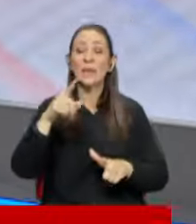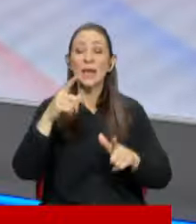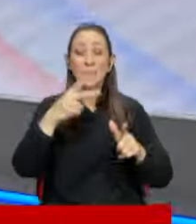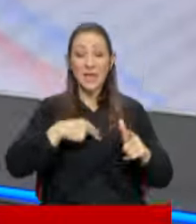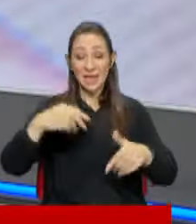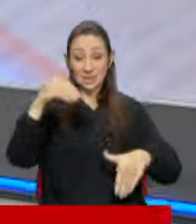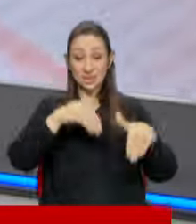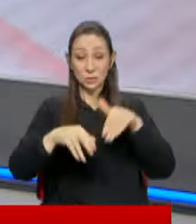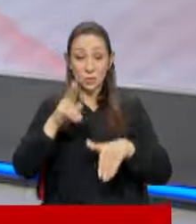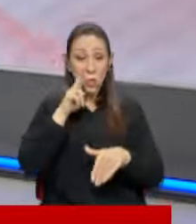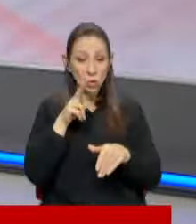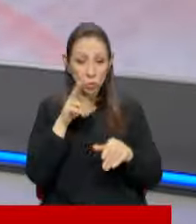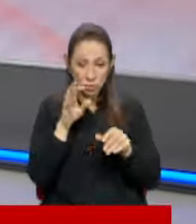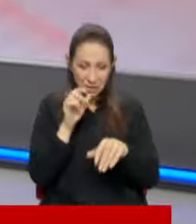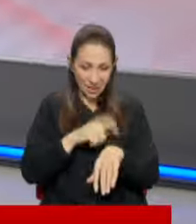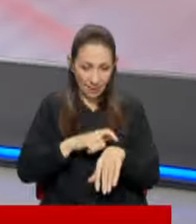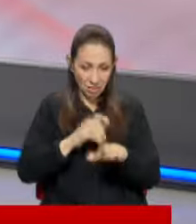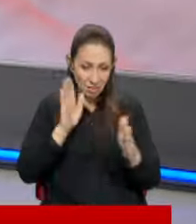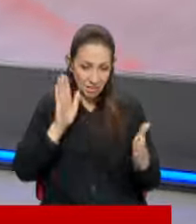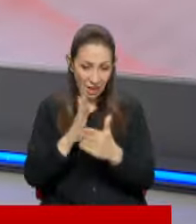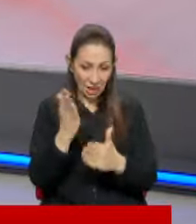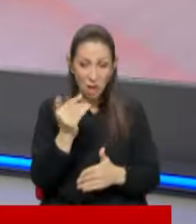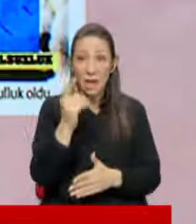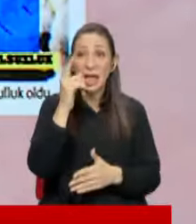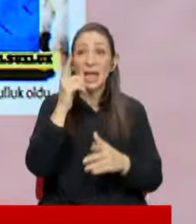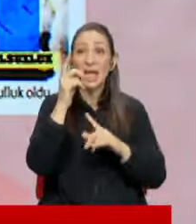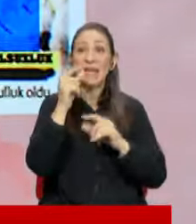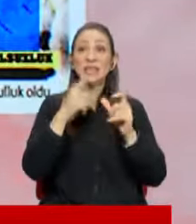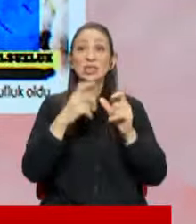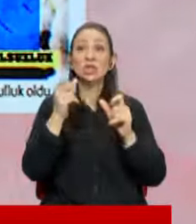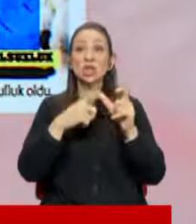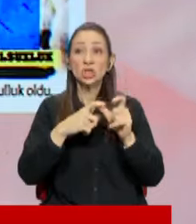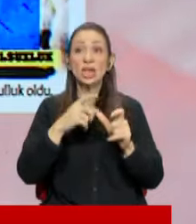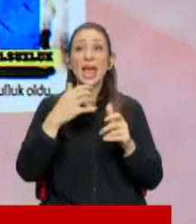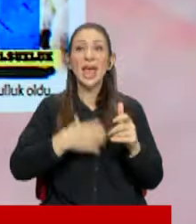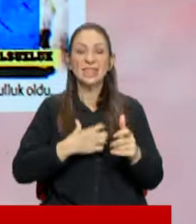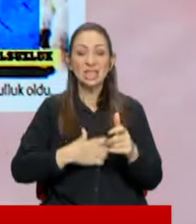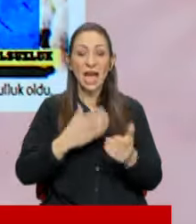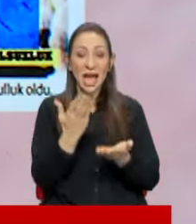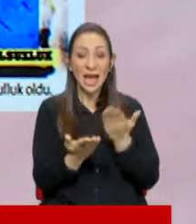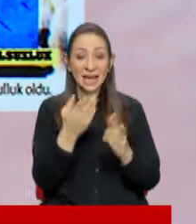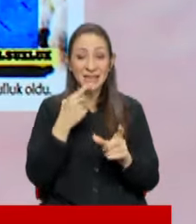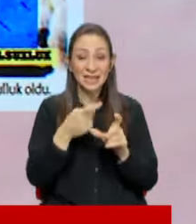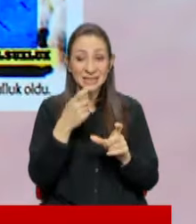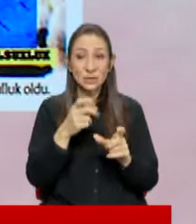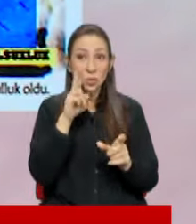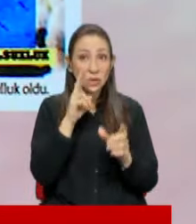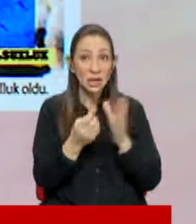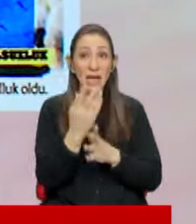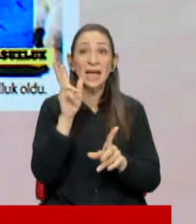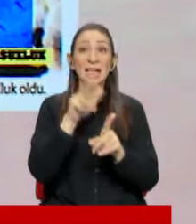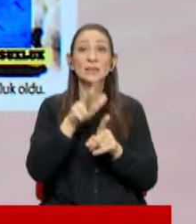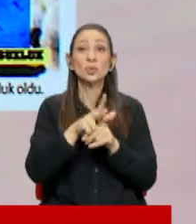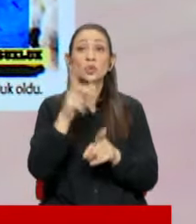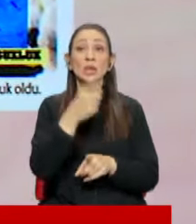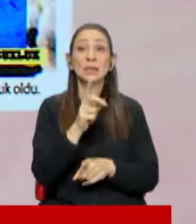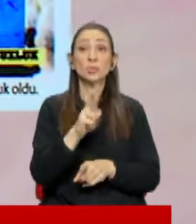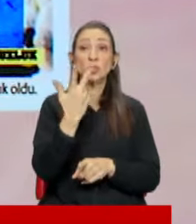Yerel seçimde son düzlüğe girilirken Ipsos'un endişe anketinden dikkat çeken sonuçlar çıktı. Katılımcıların